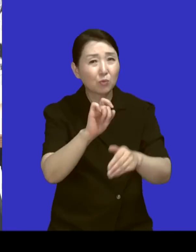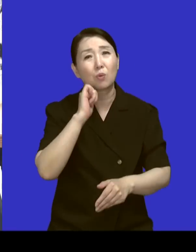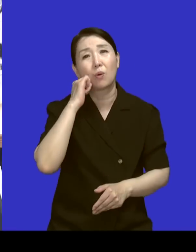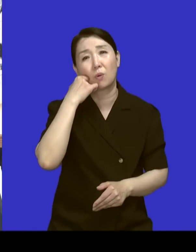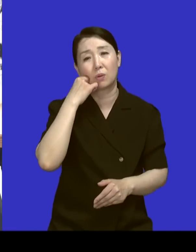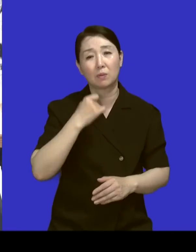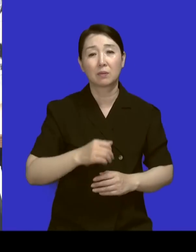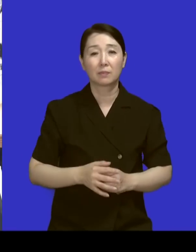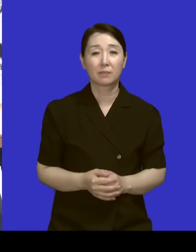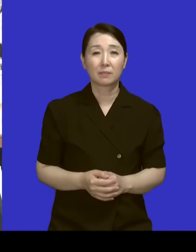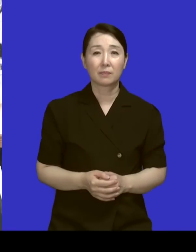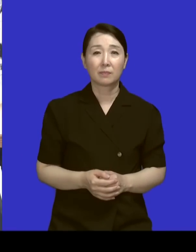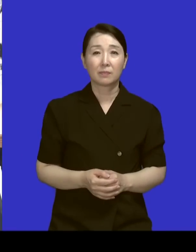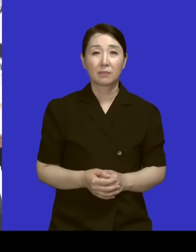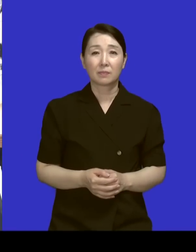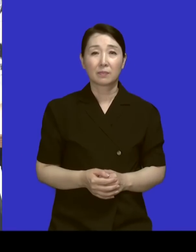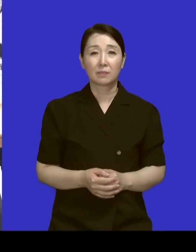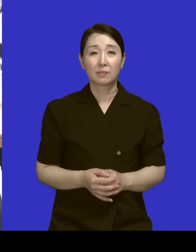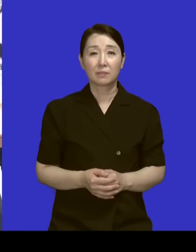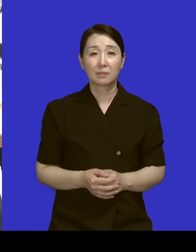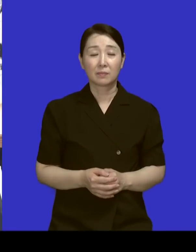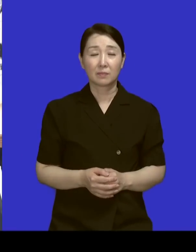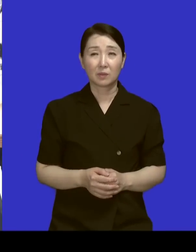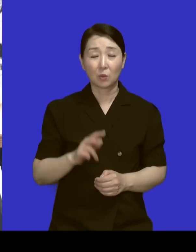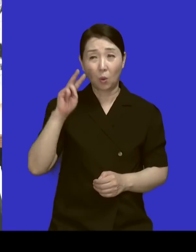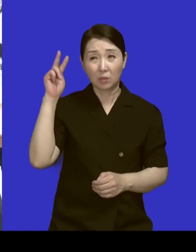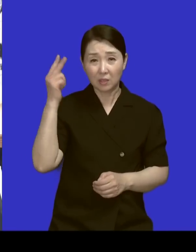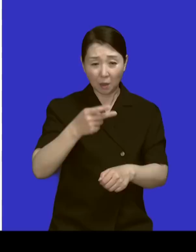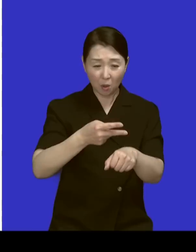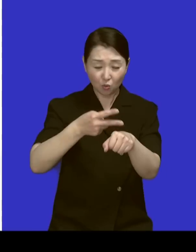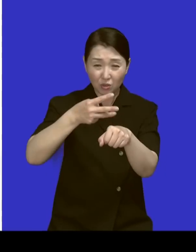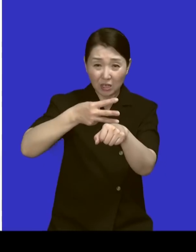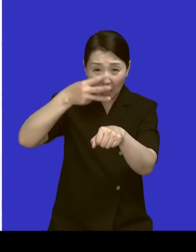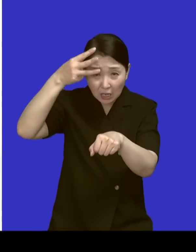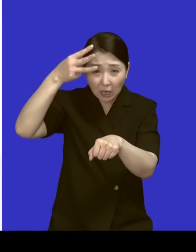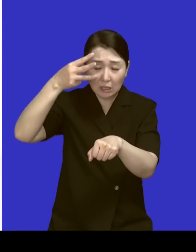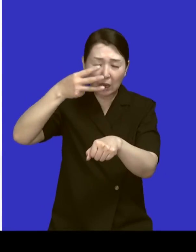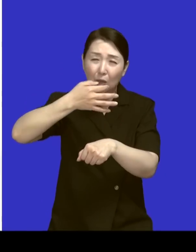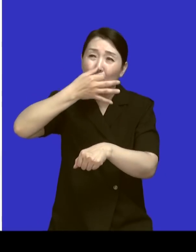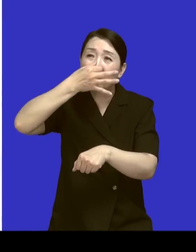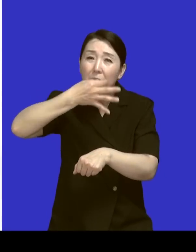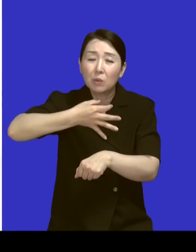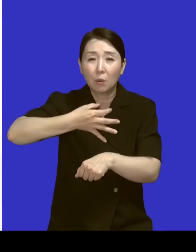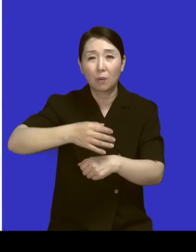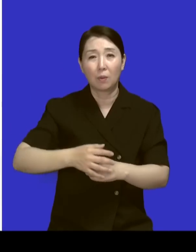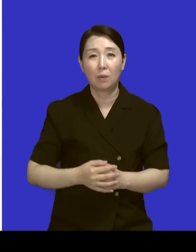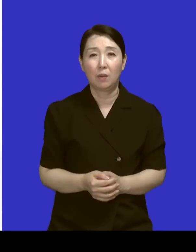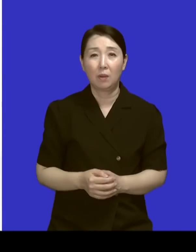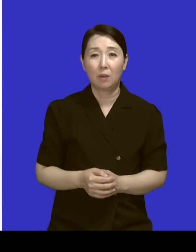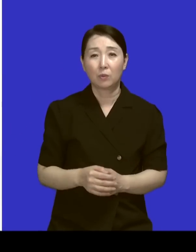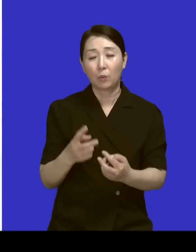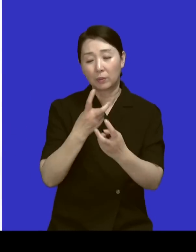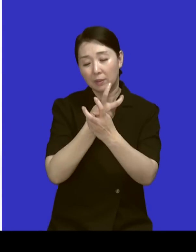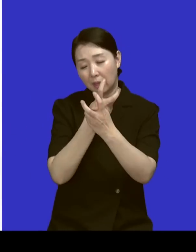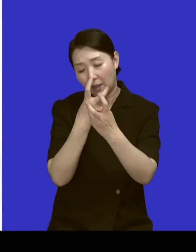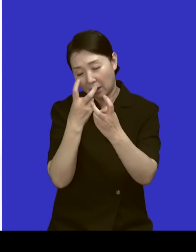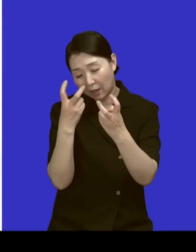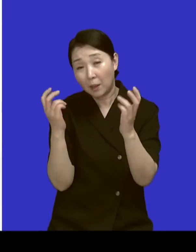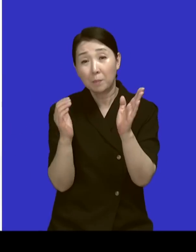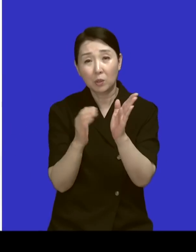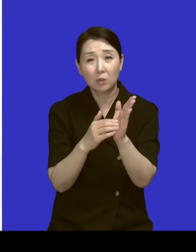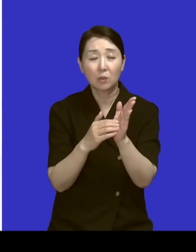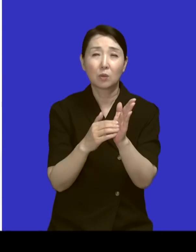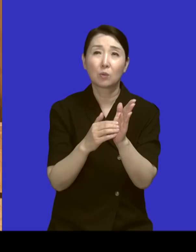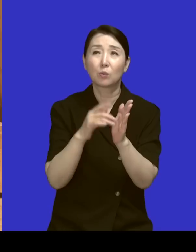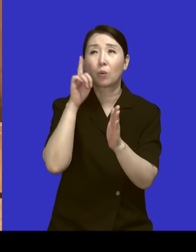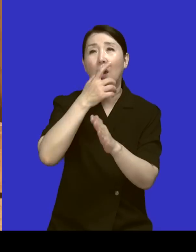게임에도. 그렇게 밤 새벽 2시, 3시까지 계속 시달리는 거죠. 그러다 겨우 잠이 들면은 예.